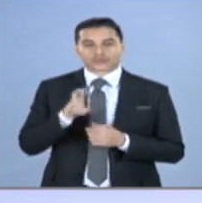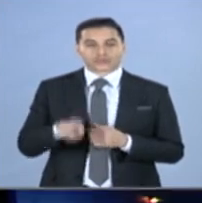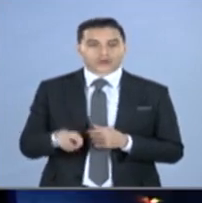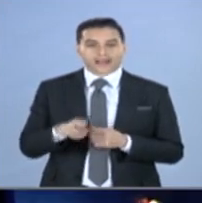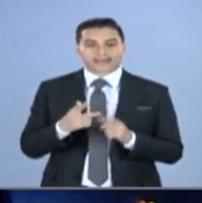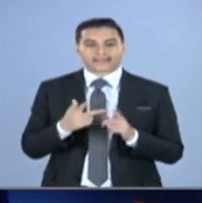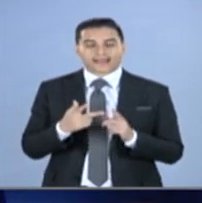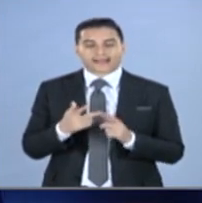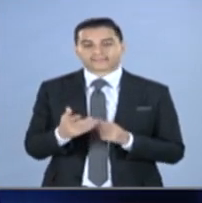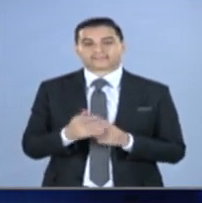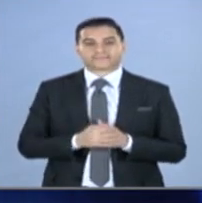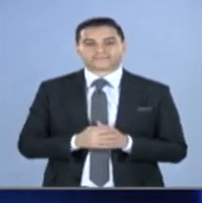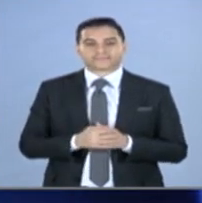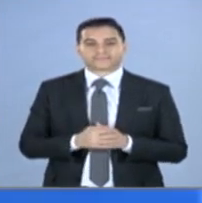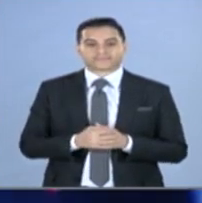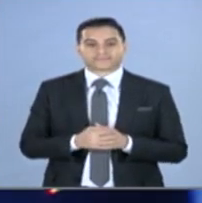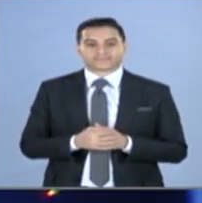الثالث،